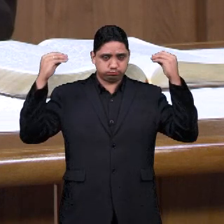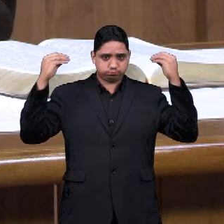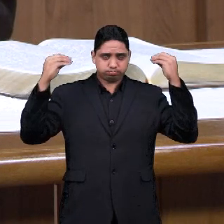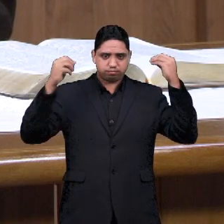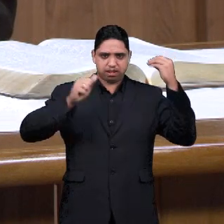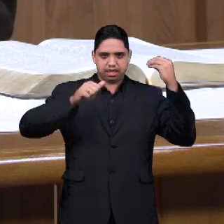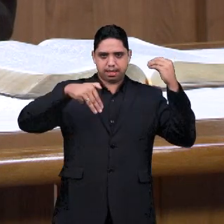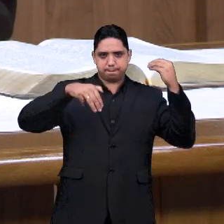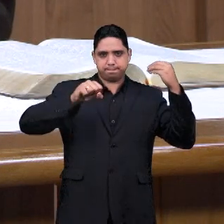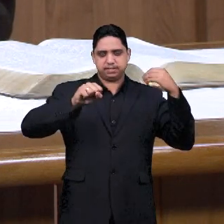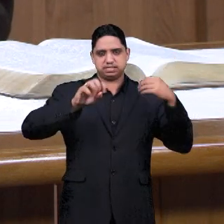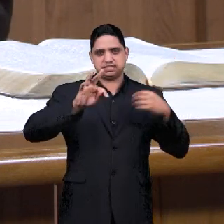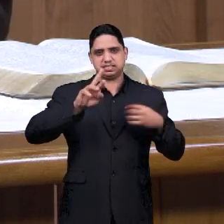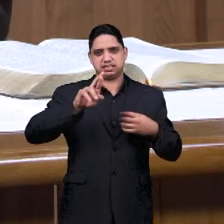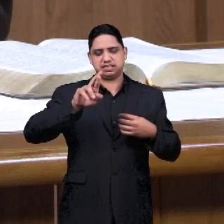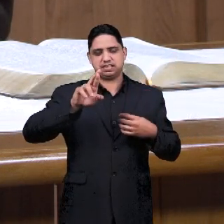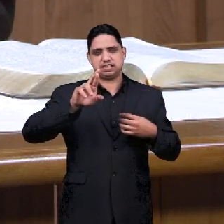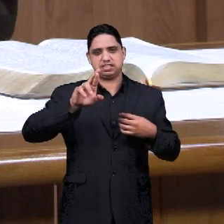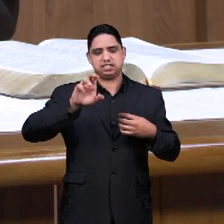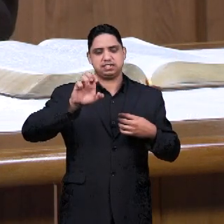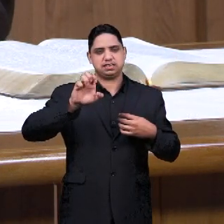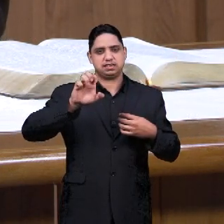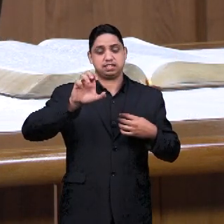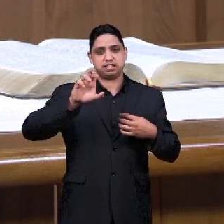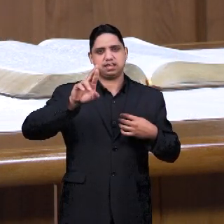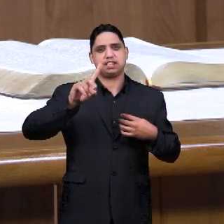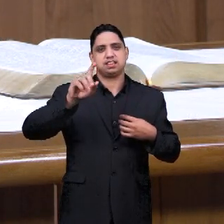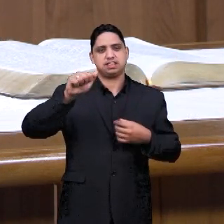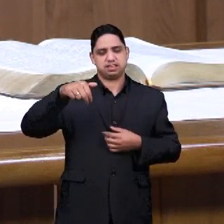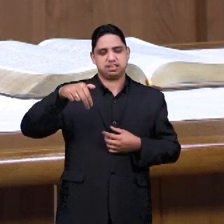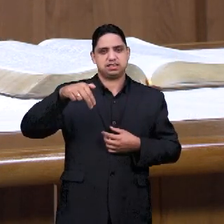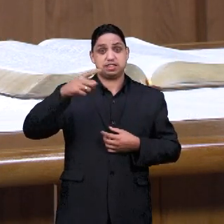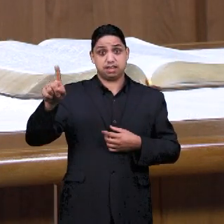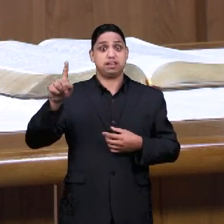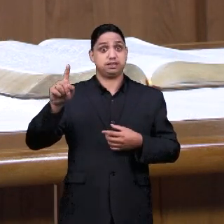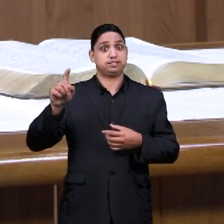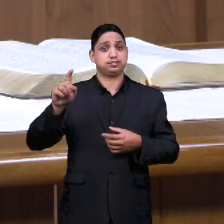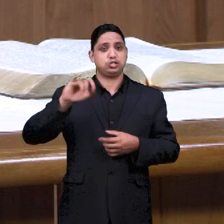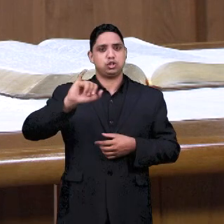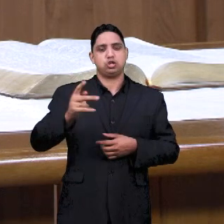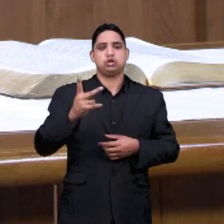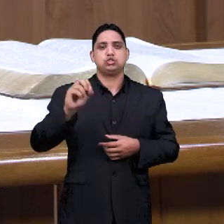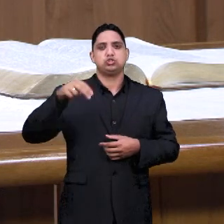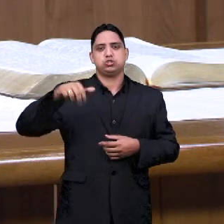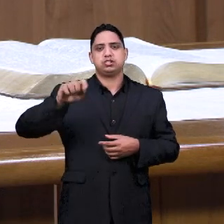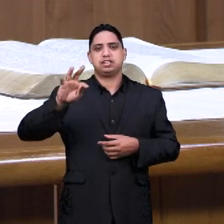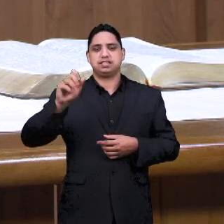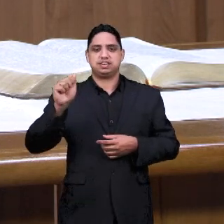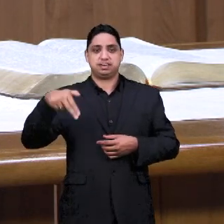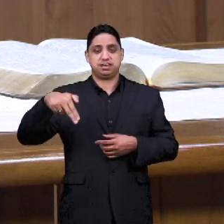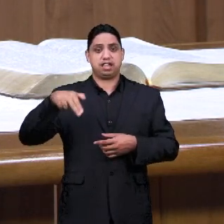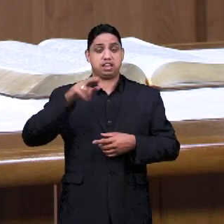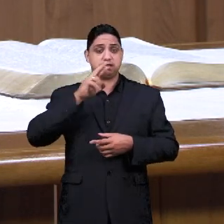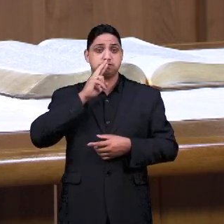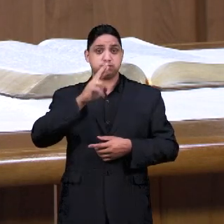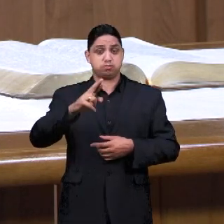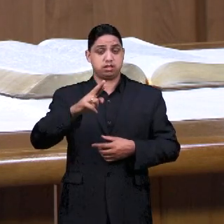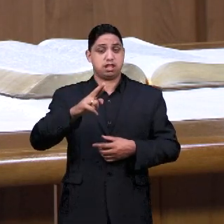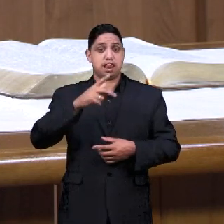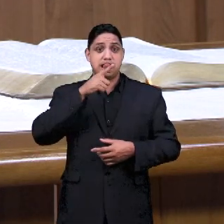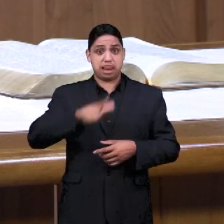l'église d'Amsterdam, Jonathan. Il est de l'église d'Amsterdam et il va participer en donnant une réponse en langue